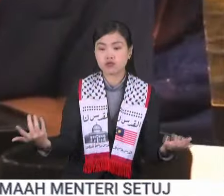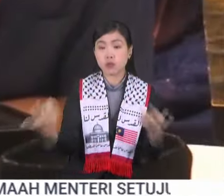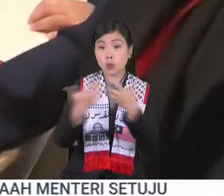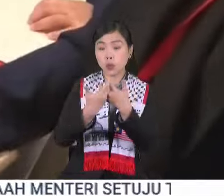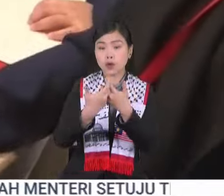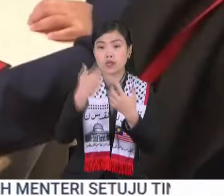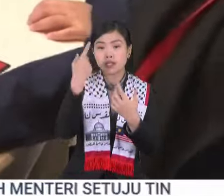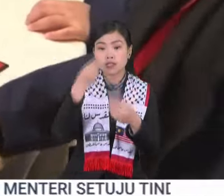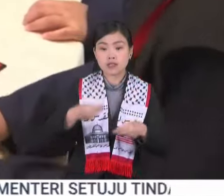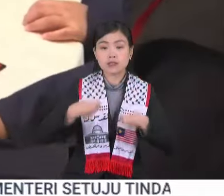kepada pelanggan